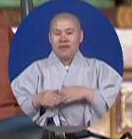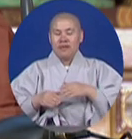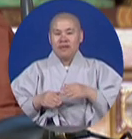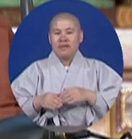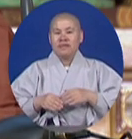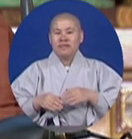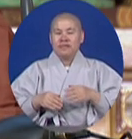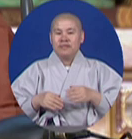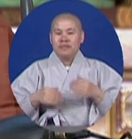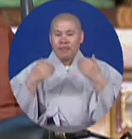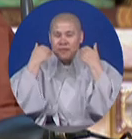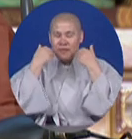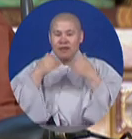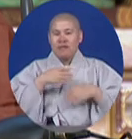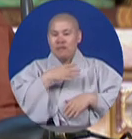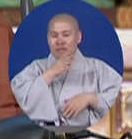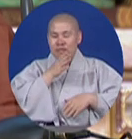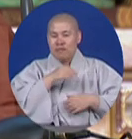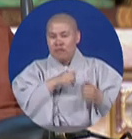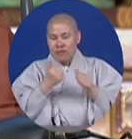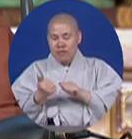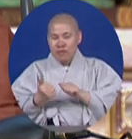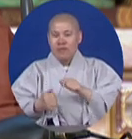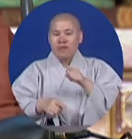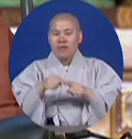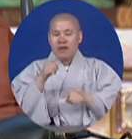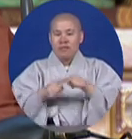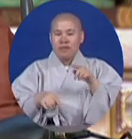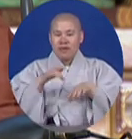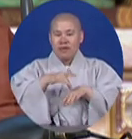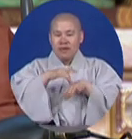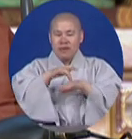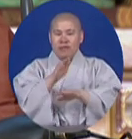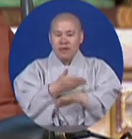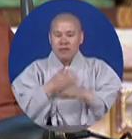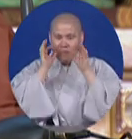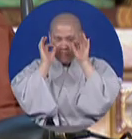고목나무를 귀신으로 보는 게 그게 미혹입니다. 그게.